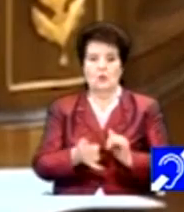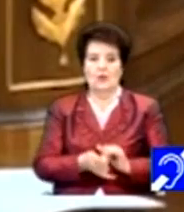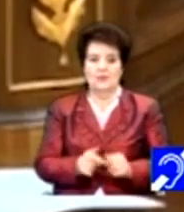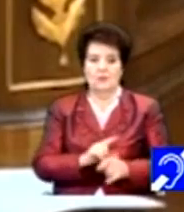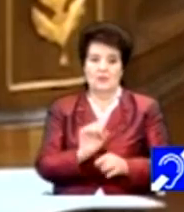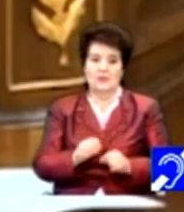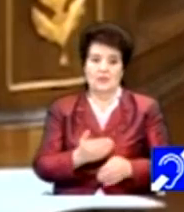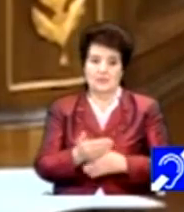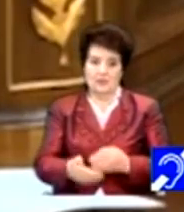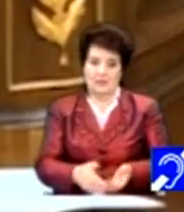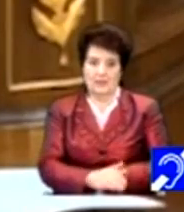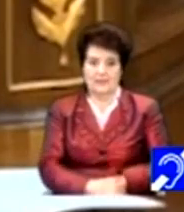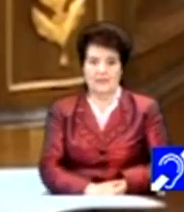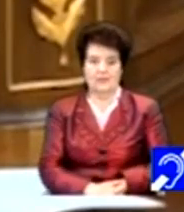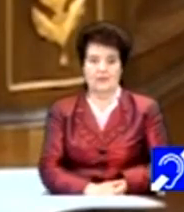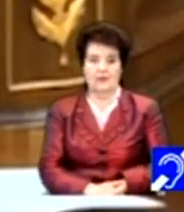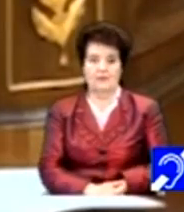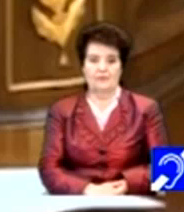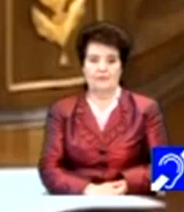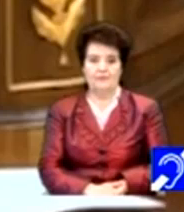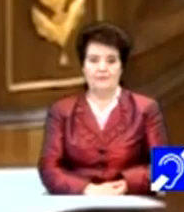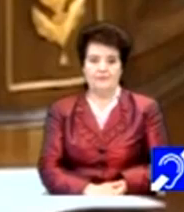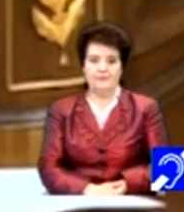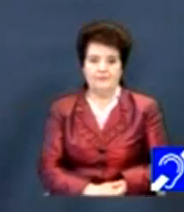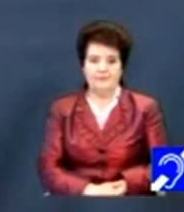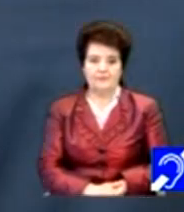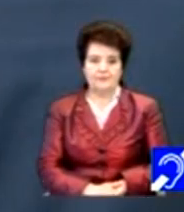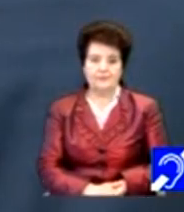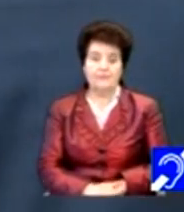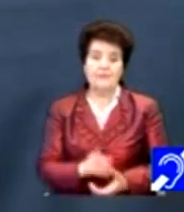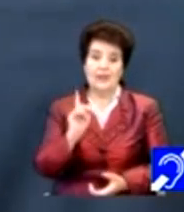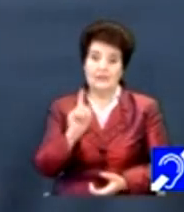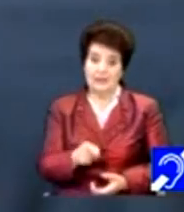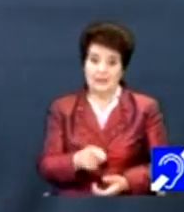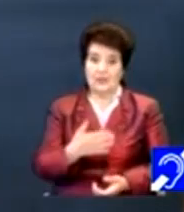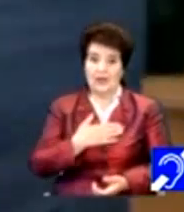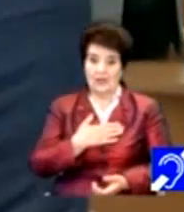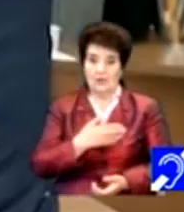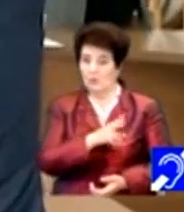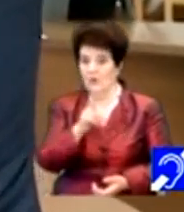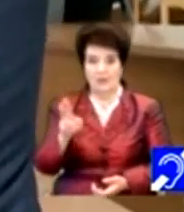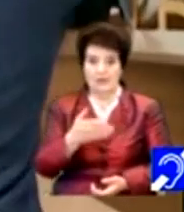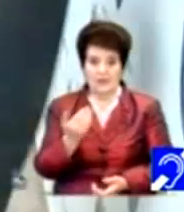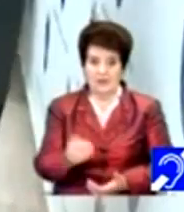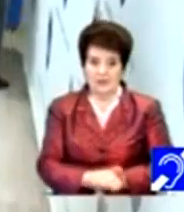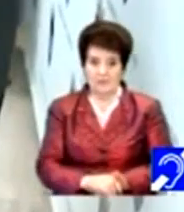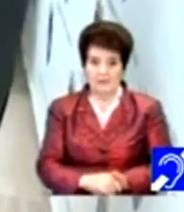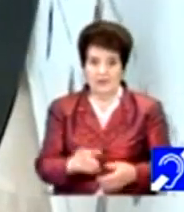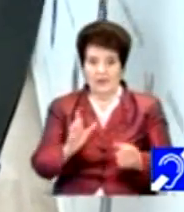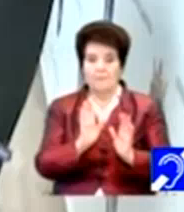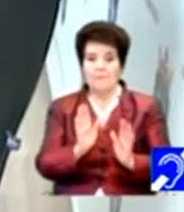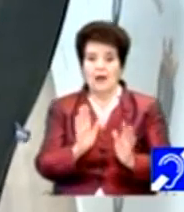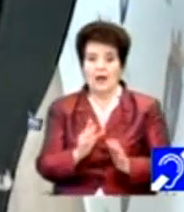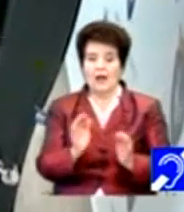excepcionalidad y la ausencia de precedentes de la crisis y su tamaño descomunal. Deci, ca la noi, la nimeni, s-ar cere măcar